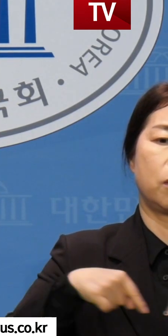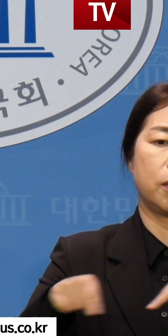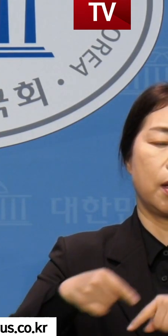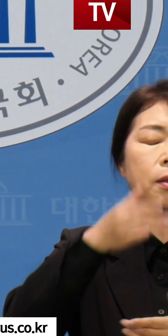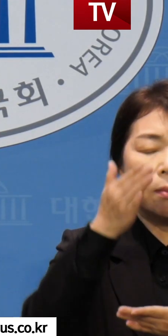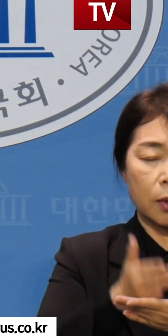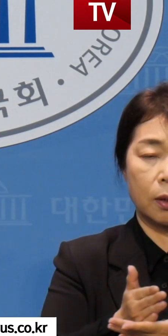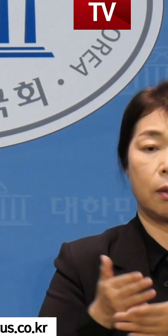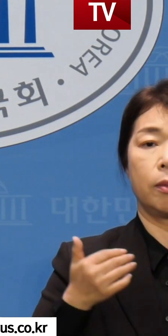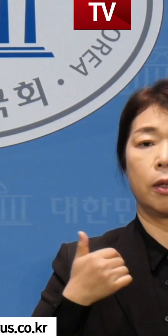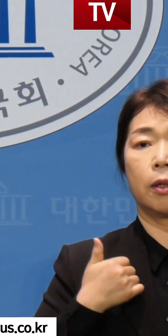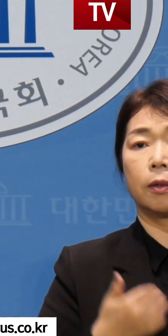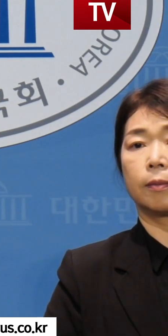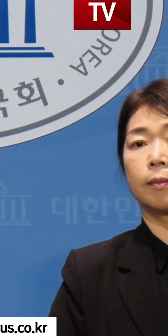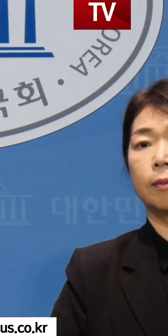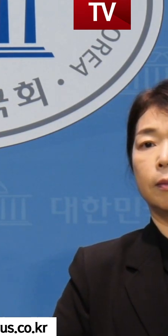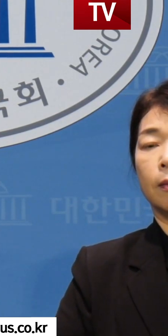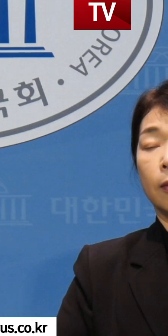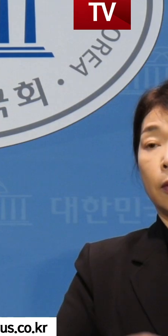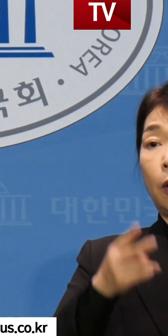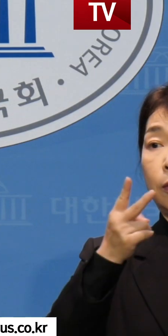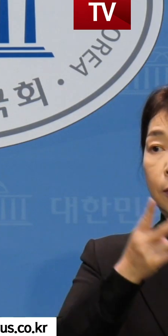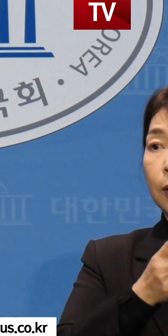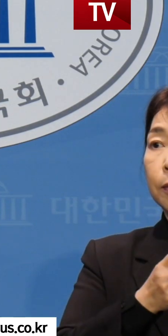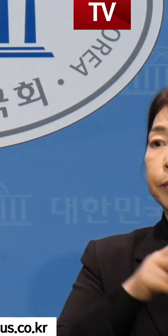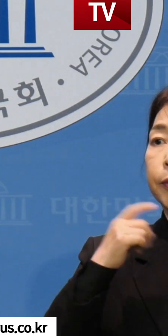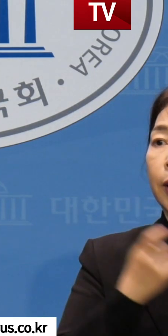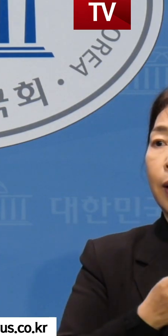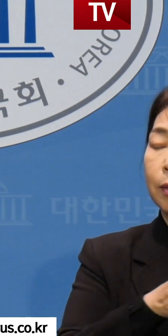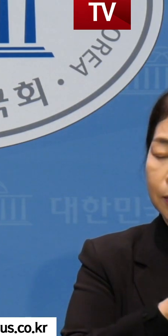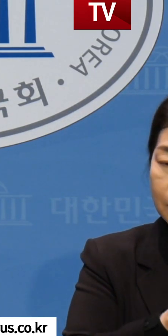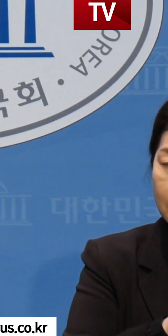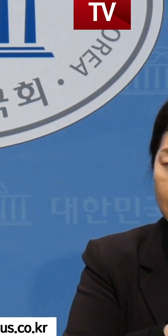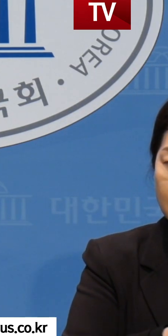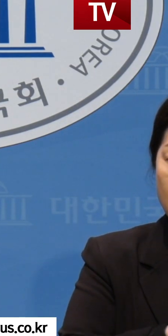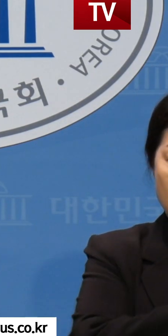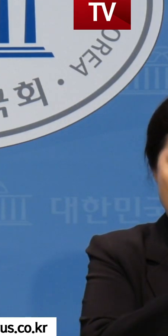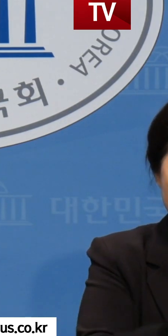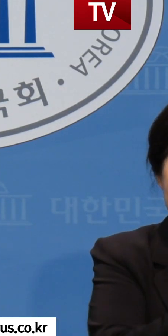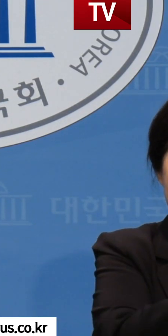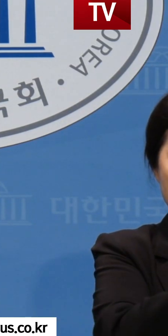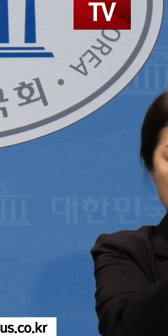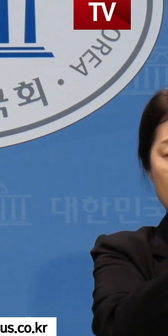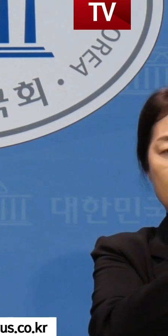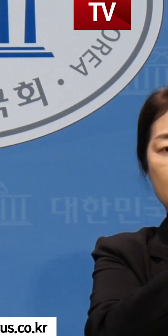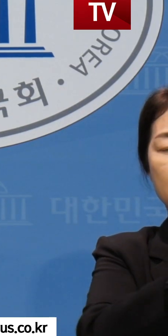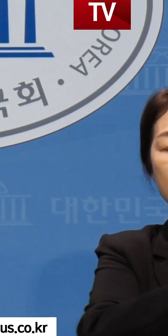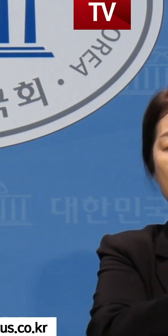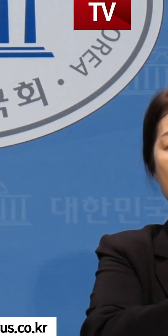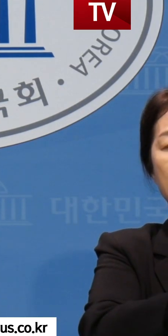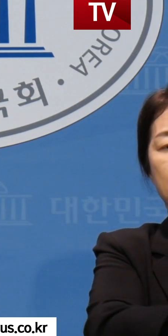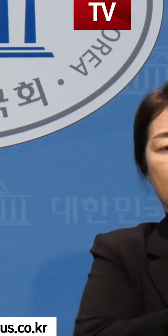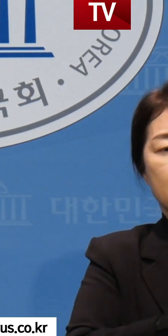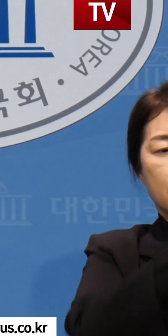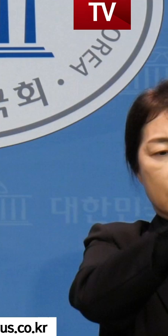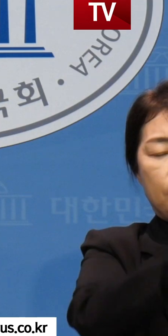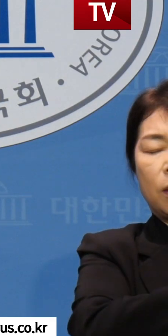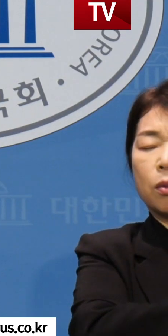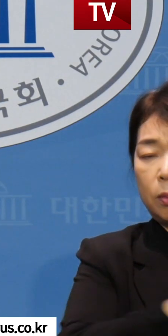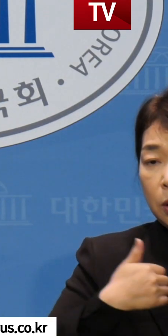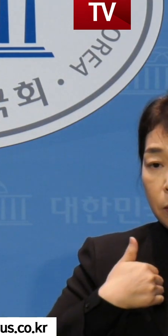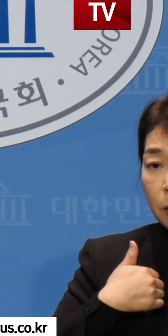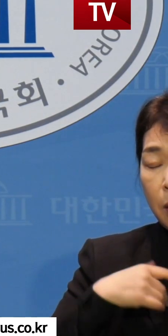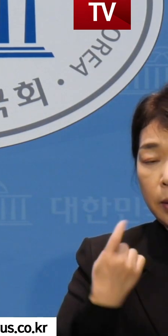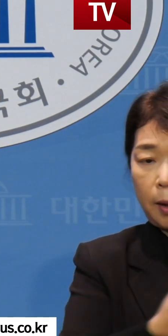시도는 중지해야 합니다. 둘째, 가계 부분 경기 대응 완충 자본을 정립해야 됩니다. 가계 부분